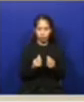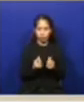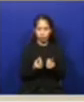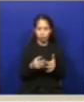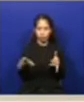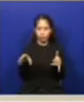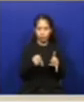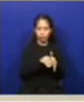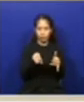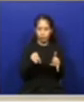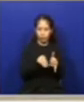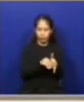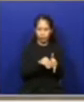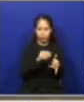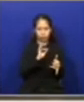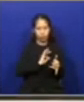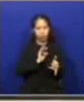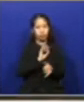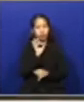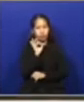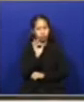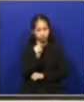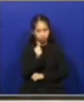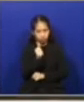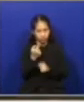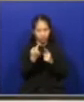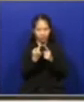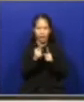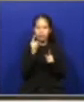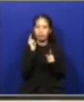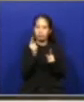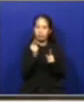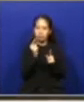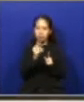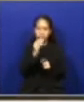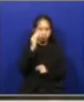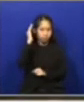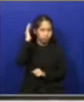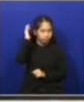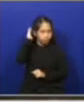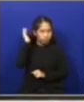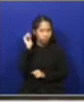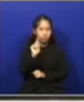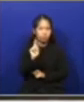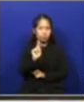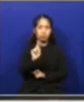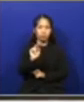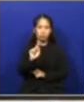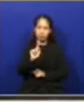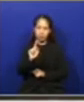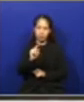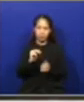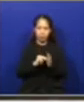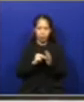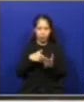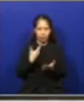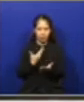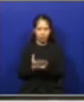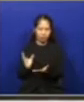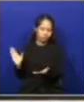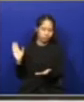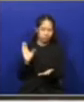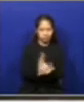ที่น่าชื่นชมแต่เบื้องหลังความน่าชื่นชมนั้นก็มาจากต้นทุนที่สูงมาก